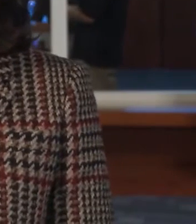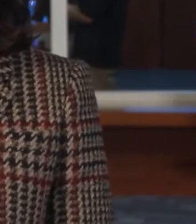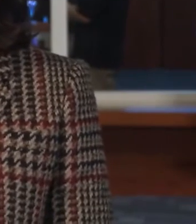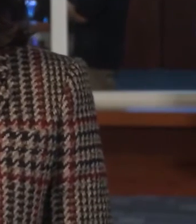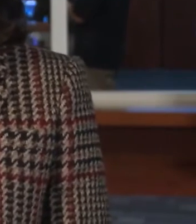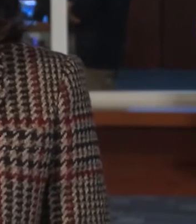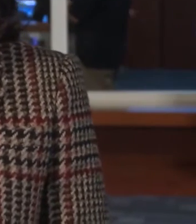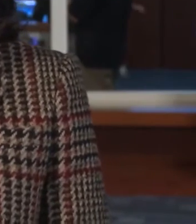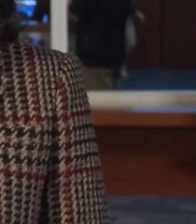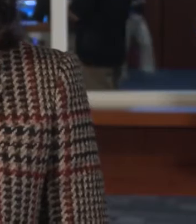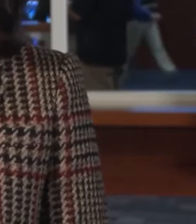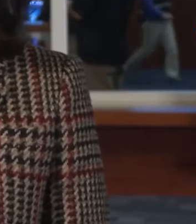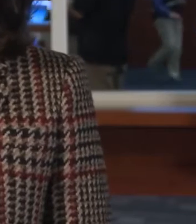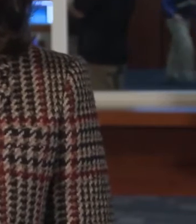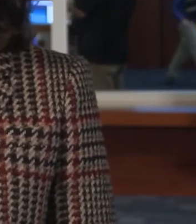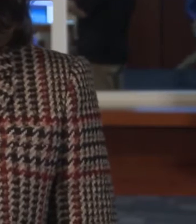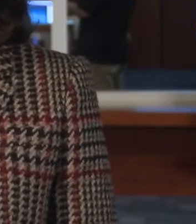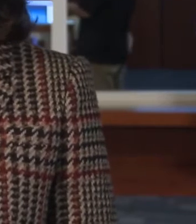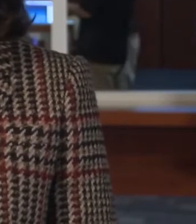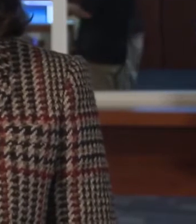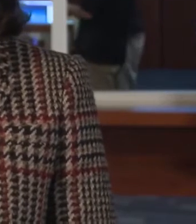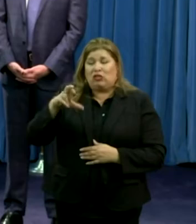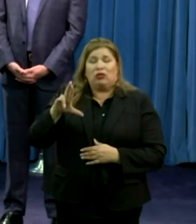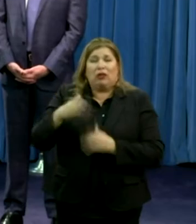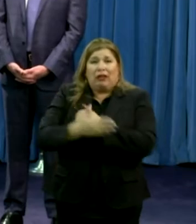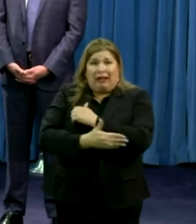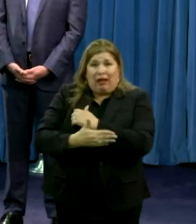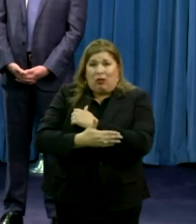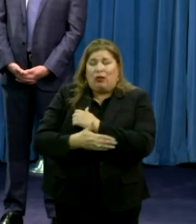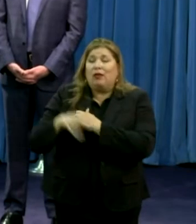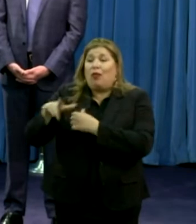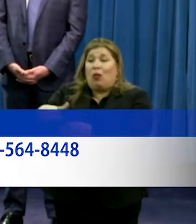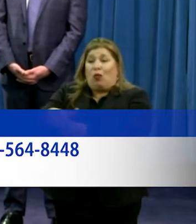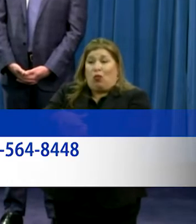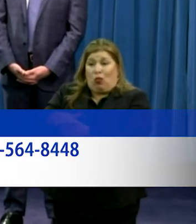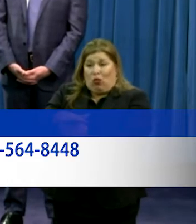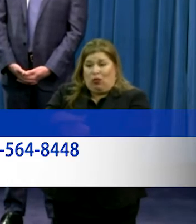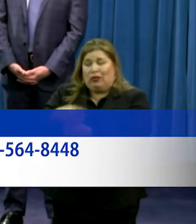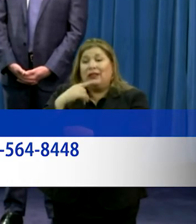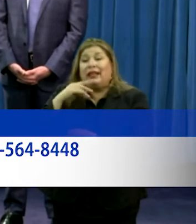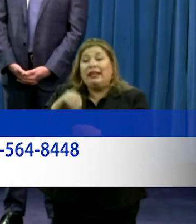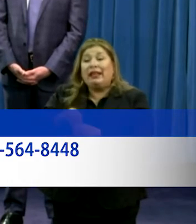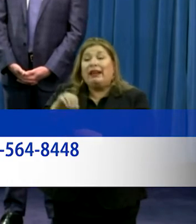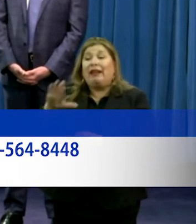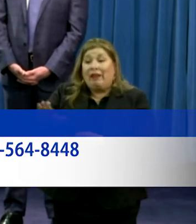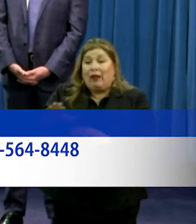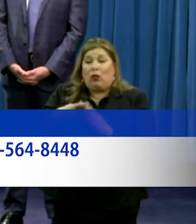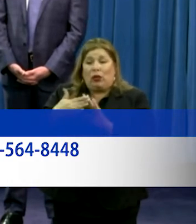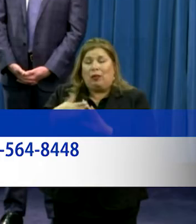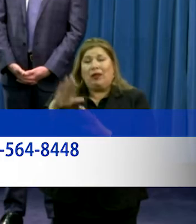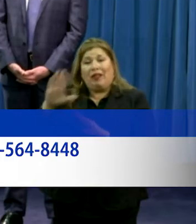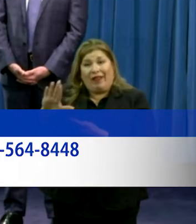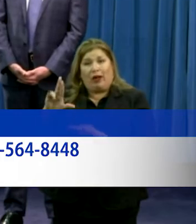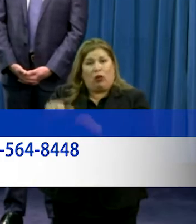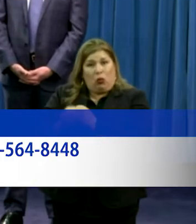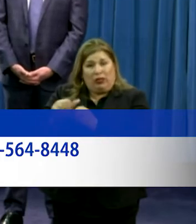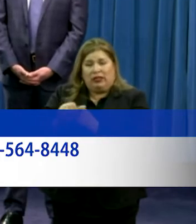나서겠다는 의도로 풀이됩니다. 캘리포니아주 보건국이 코로나19 확산을 억제하기 위한 긴급 연락망을